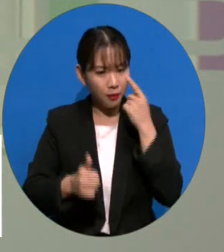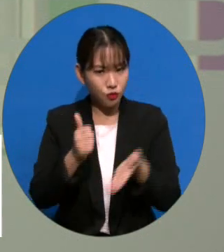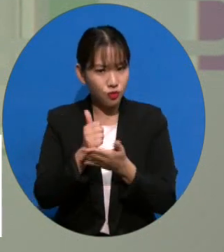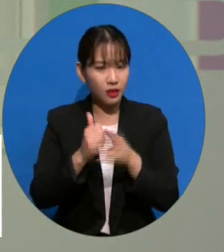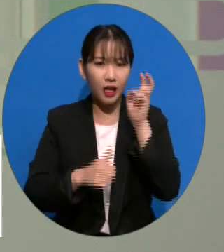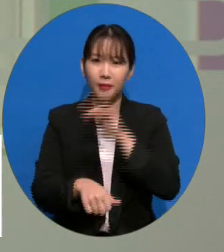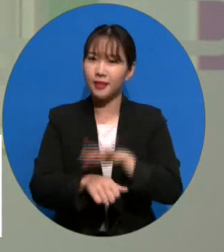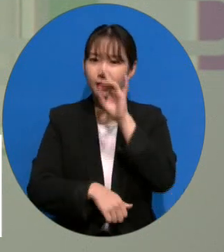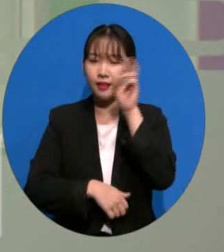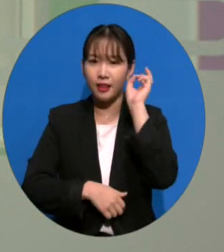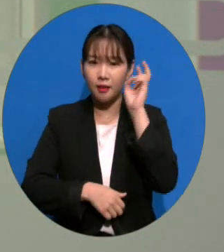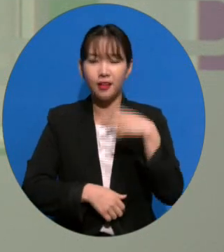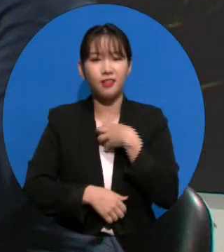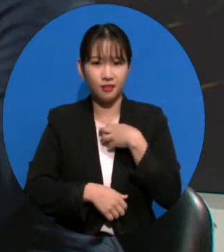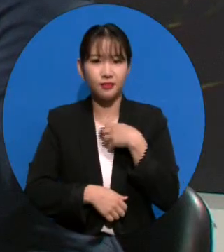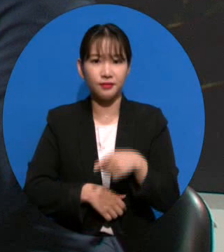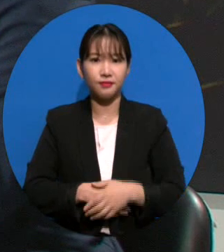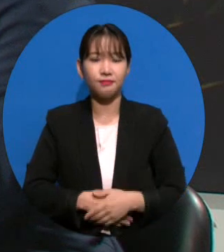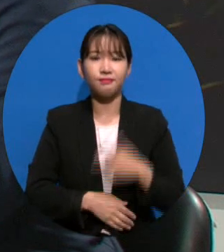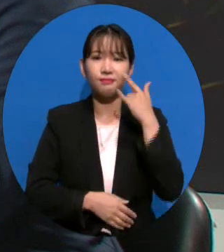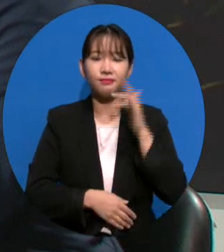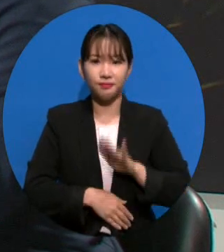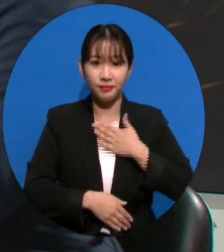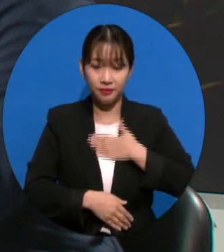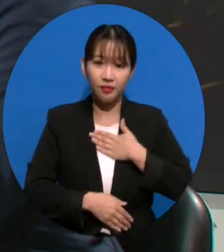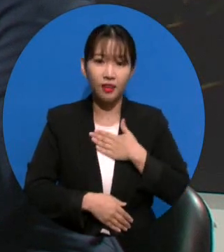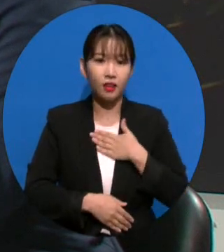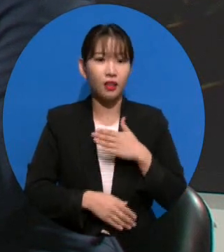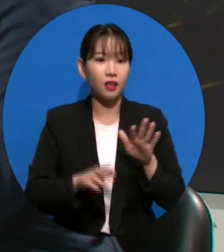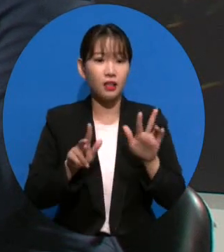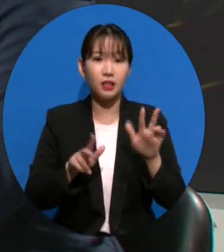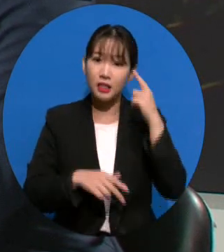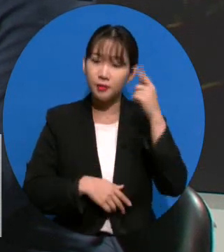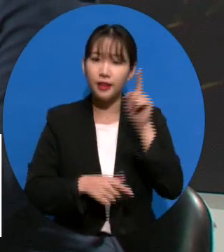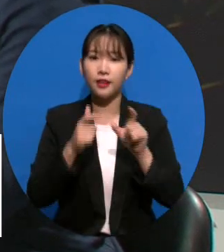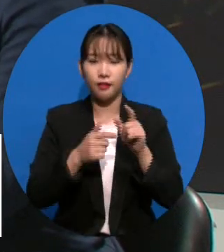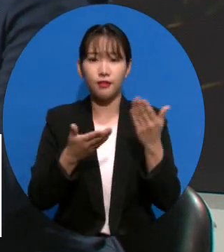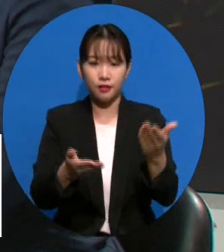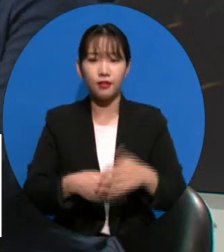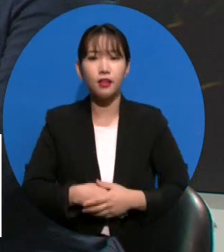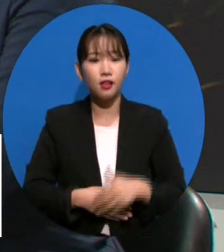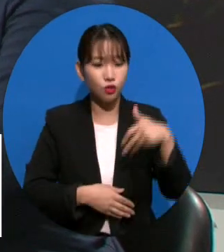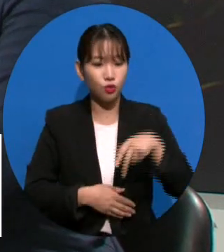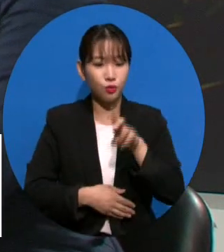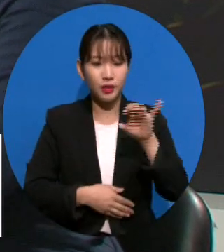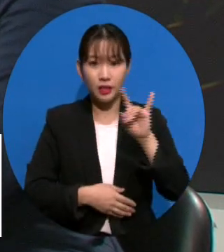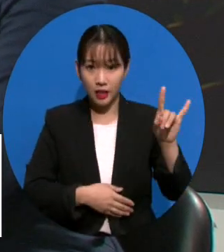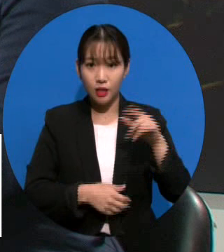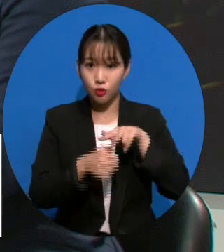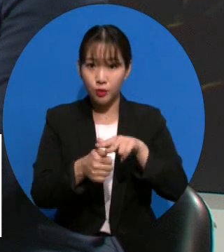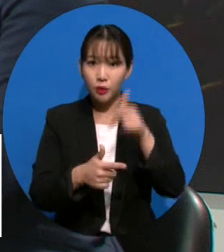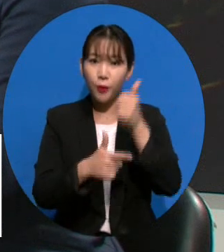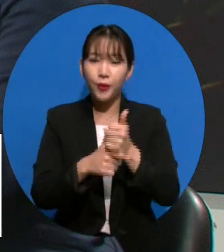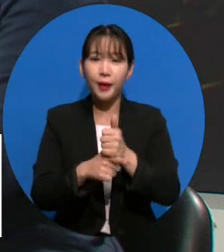잘 안 될 겁니다. 네. 걱정입니다. 네. 알겠습니다. 네. 이런 질문도 한번 드려보겠습니다. 네. 추미애 후보에게